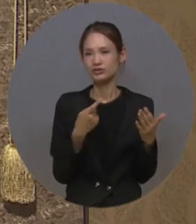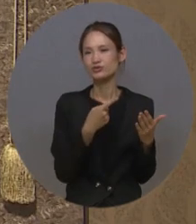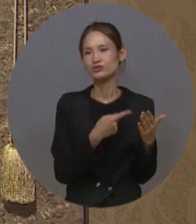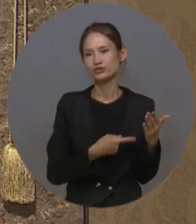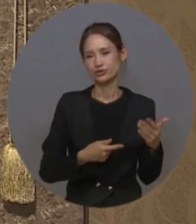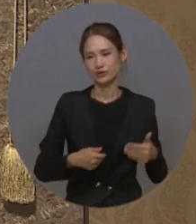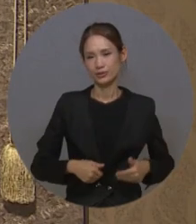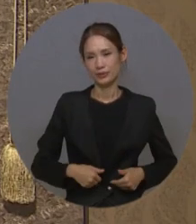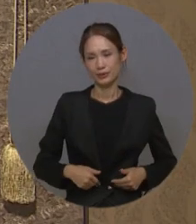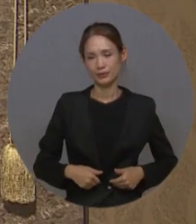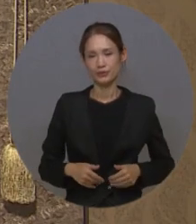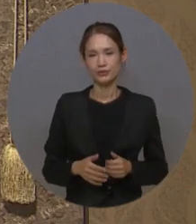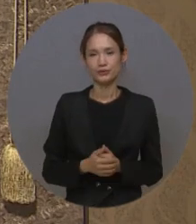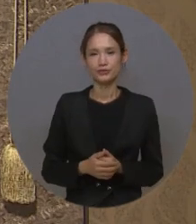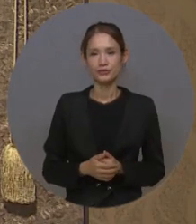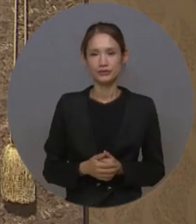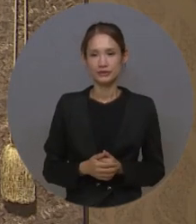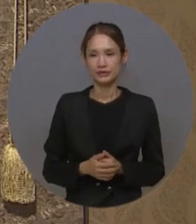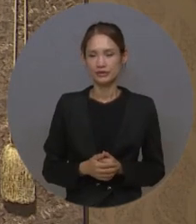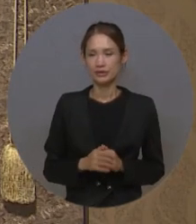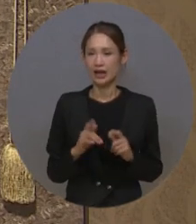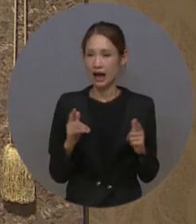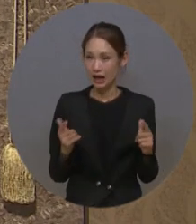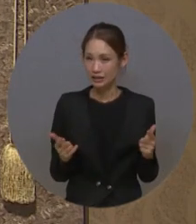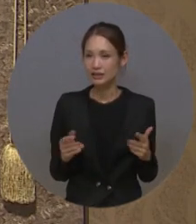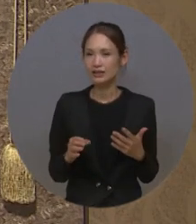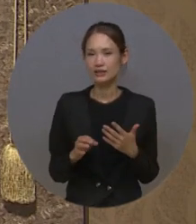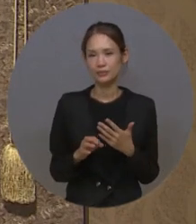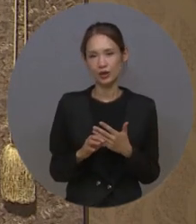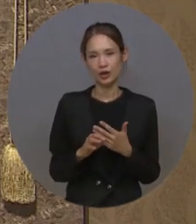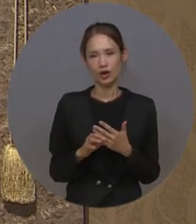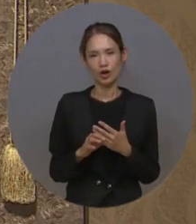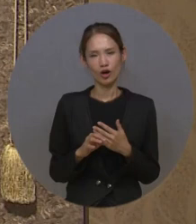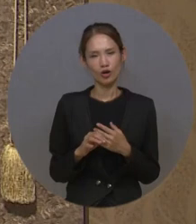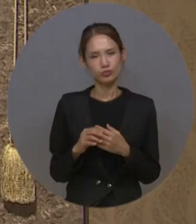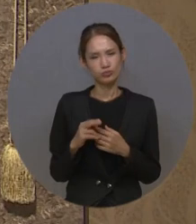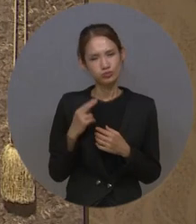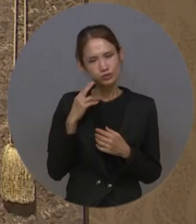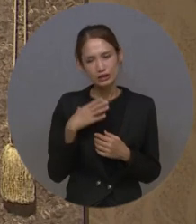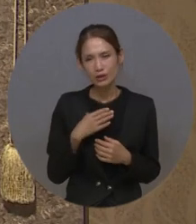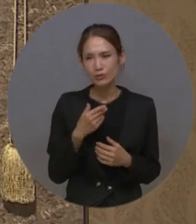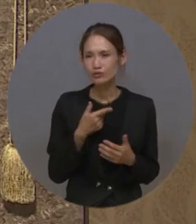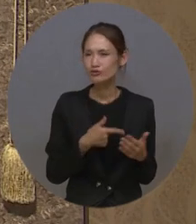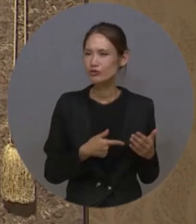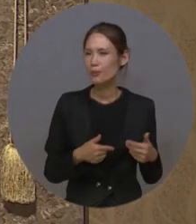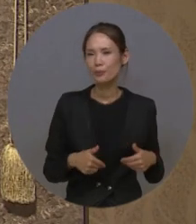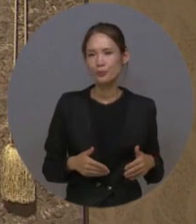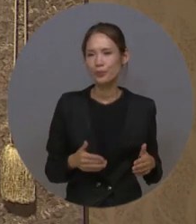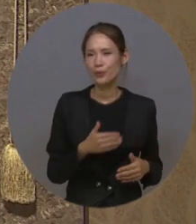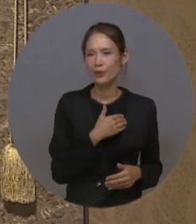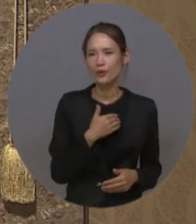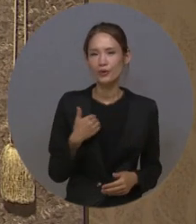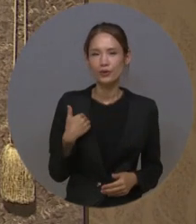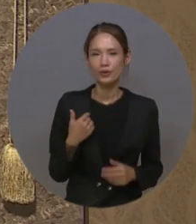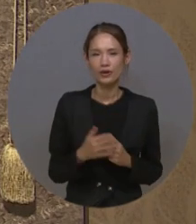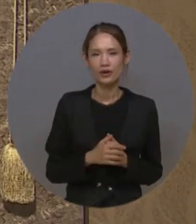도움을 받으면 좋죠. 예. 그렇지 않고는 굳이 수술까지 안 해도 충분한 효과를 보는데